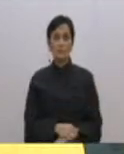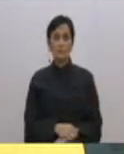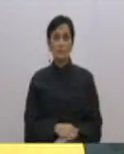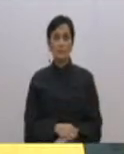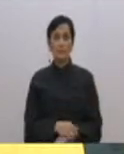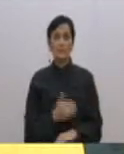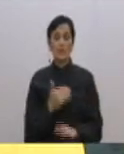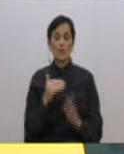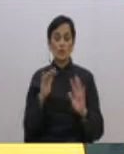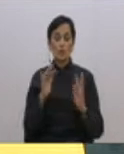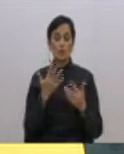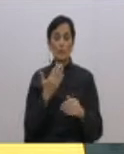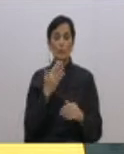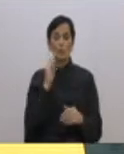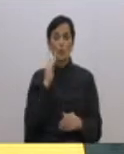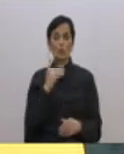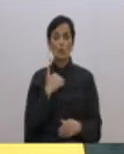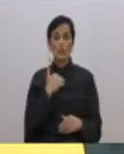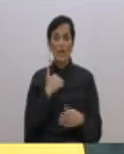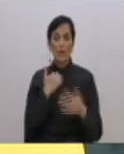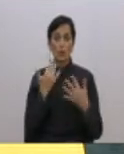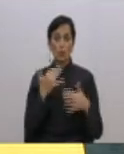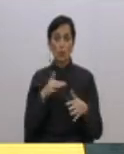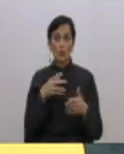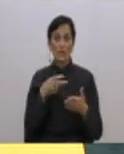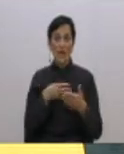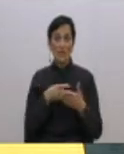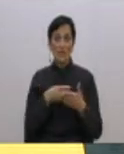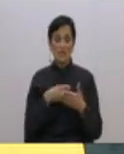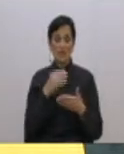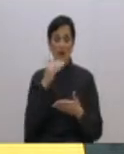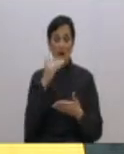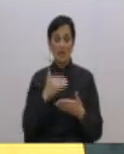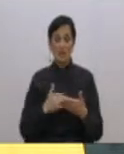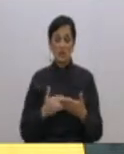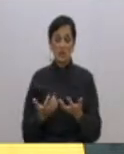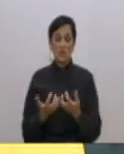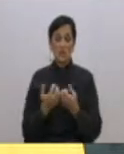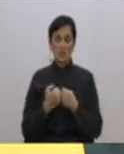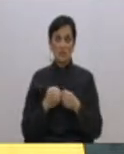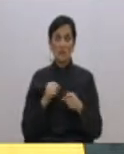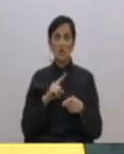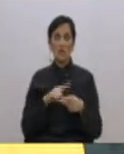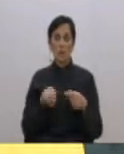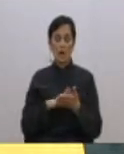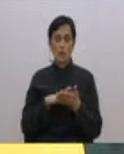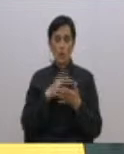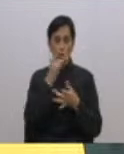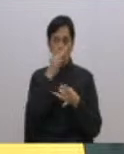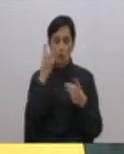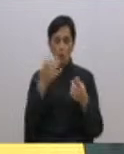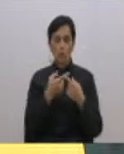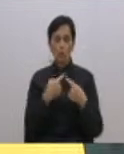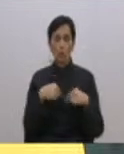მაგ შემთხვევაში ჩვენ, როდესაც უკვე ეგ წერილი მივიღეთ, ძალიან მალე ჩამნიშნეთ უკვე კულტურის კომიტეტს,